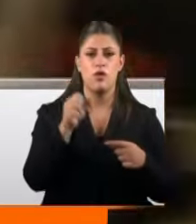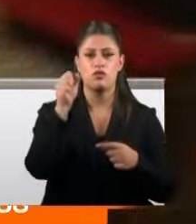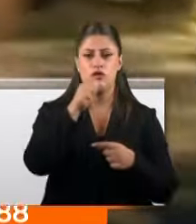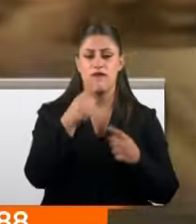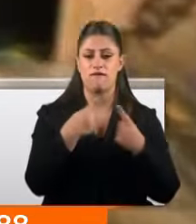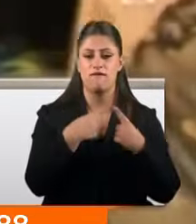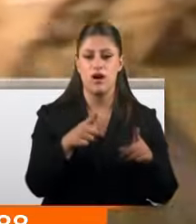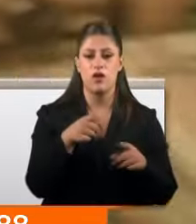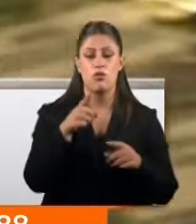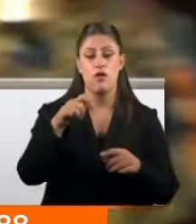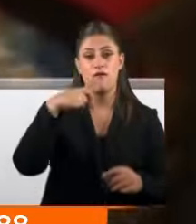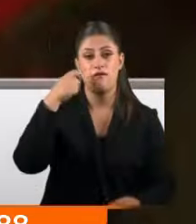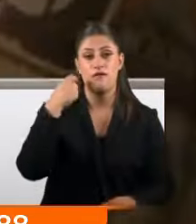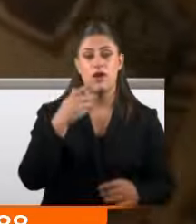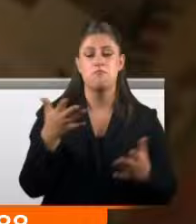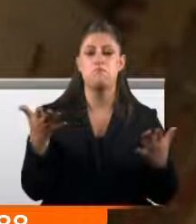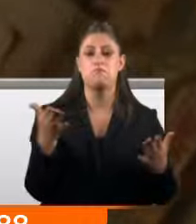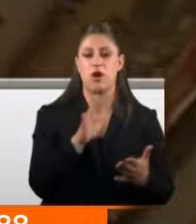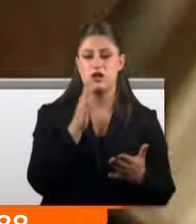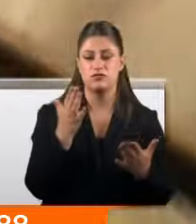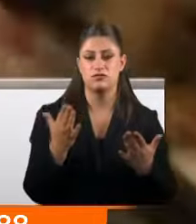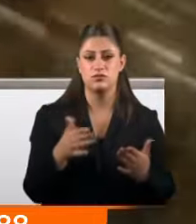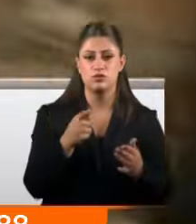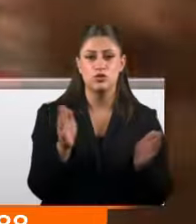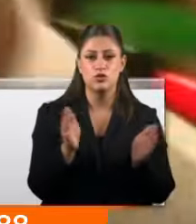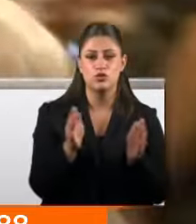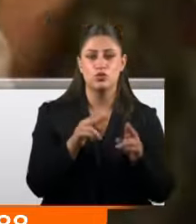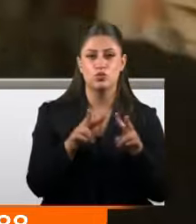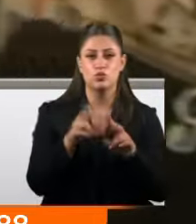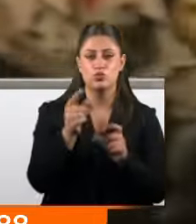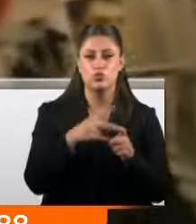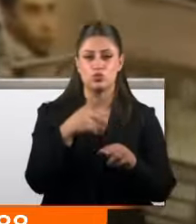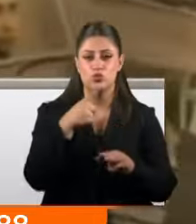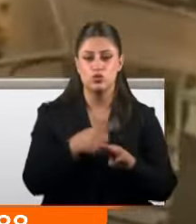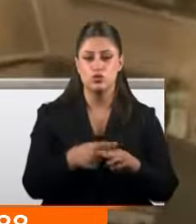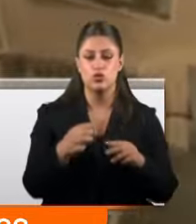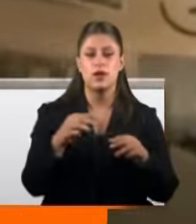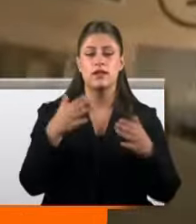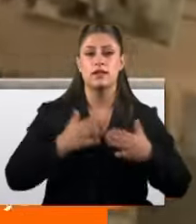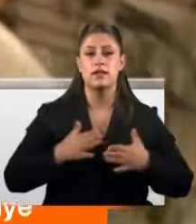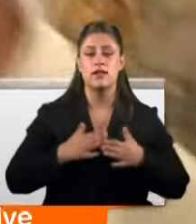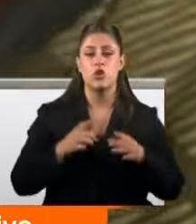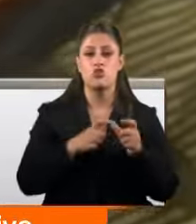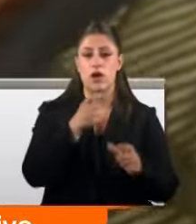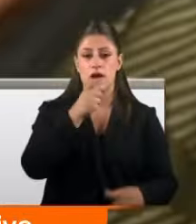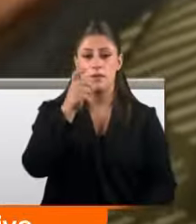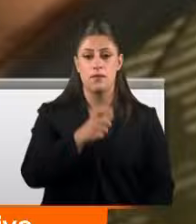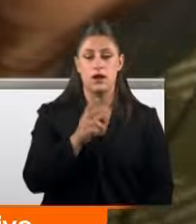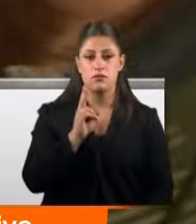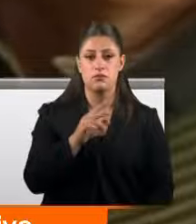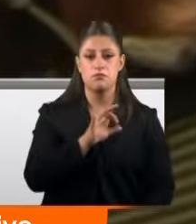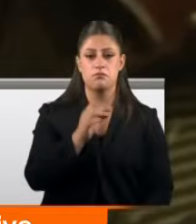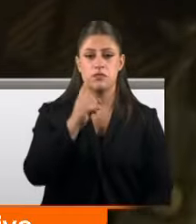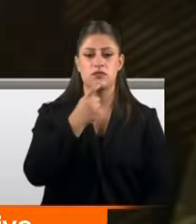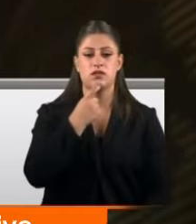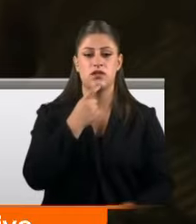farklı, onların filmleri bambaşka. Bu küçük müzeyi Rizeli Süleyman Çepni tam bir senede oluşturdu. Uzun